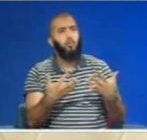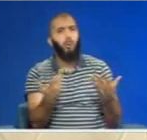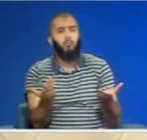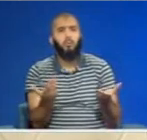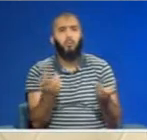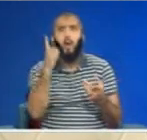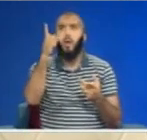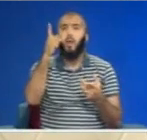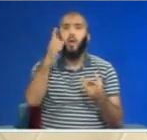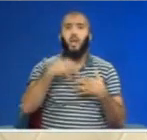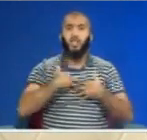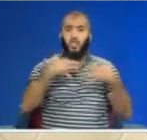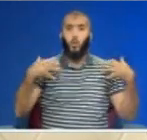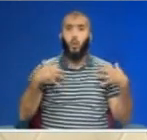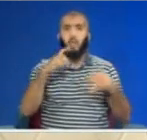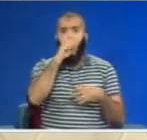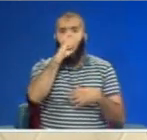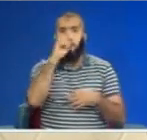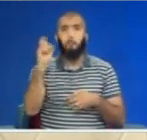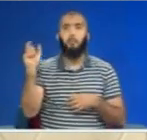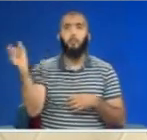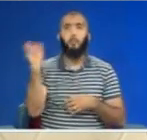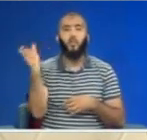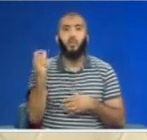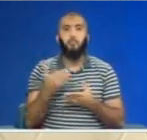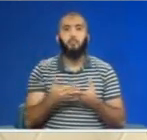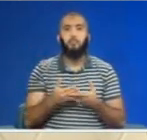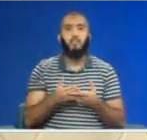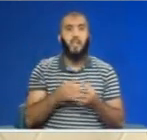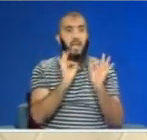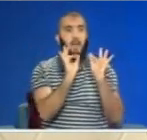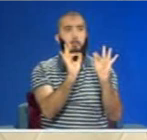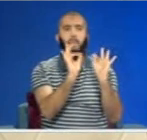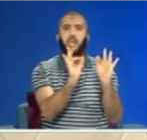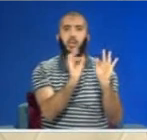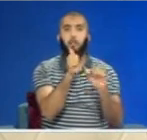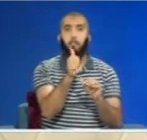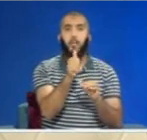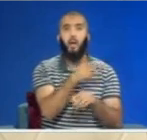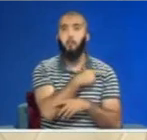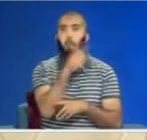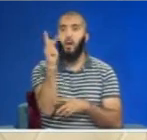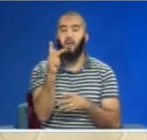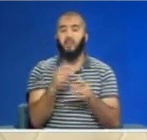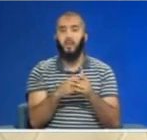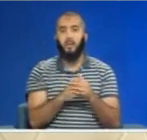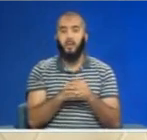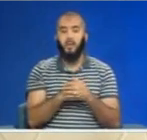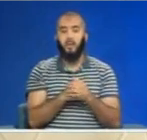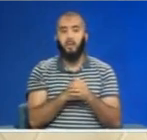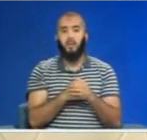إلى هذه الدقة؟ لا يستطيع أن يحدد مطالع القمر الذي قال فيه ربي يعني يجعله يعود